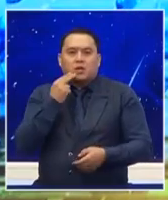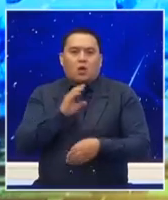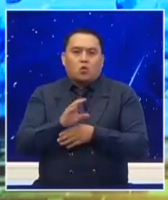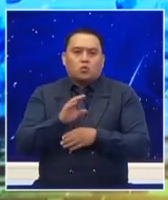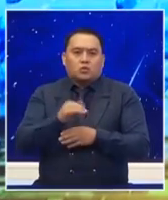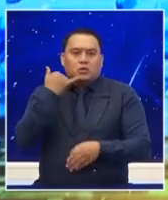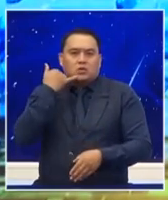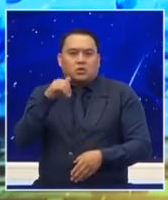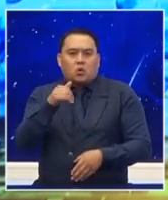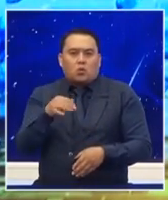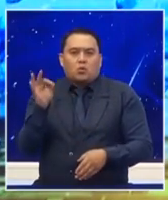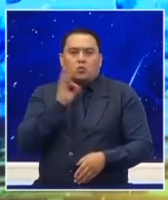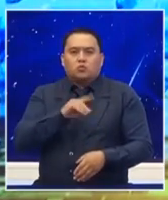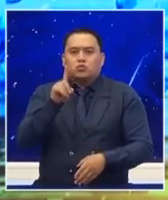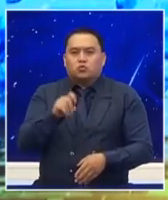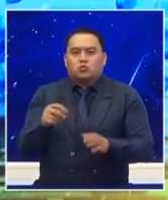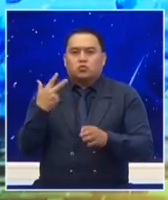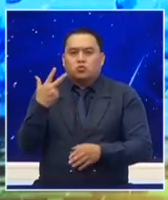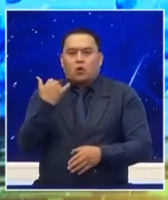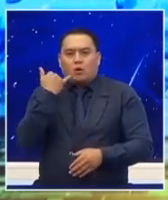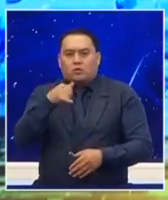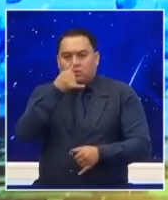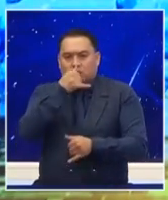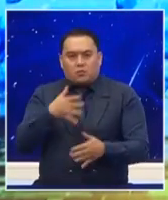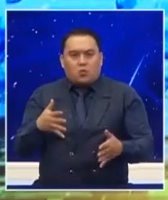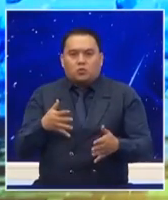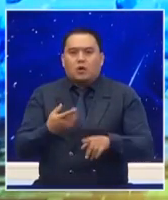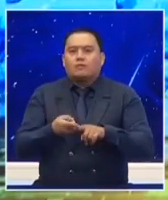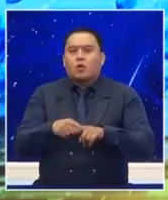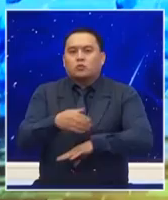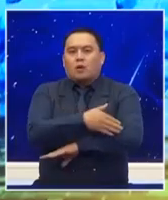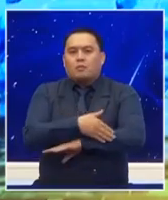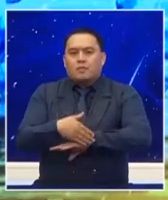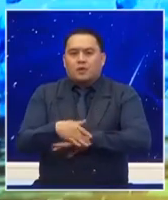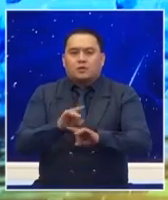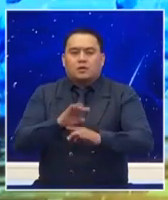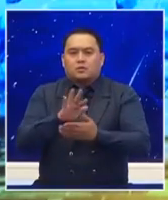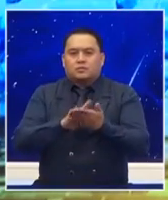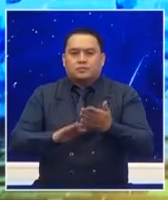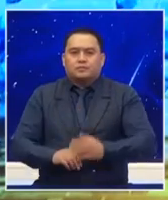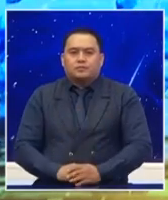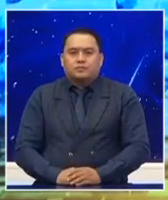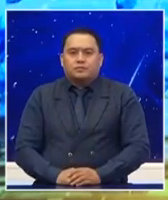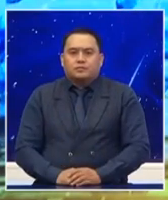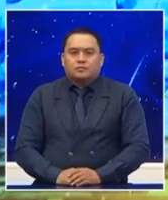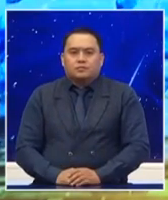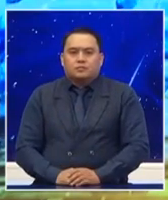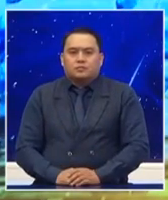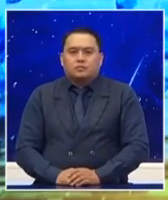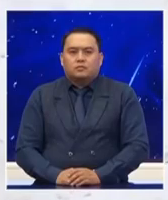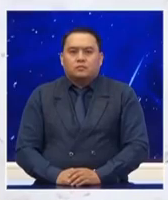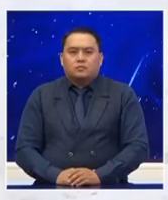өндірушілерінің ұялы телефондары тұтынушылары 103-ке хабарласа алмайтын көрінеді. Мән жайды тілшіміз Мәдина Берікқызы біліп қайтты.